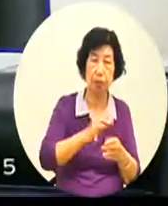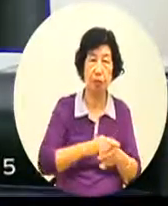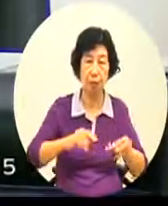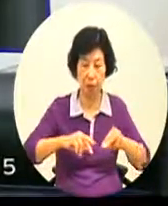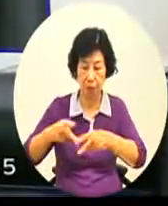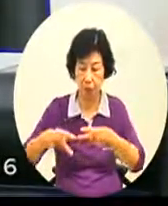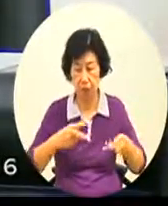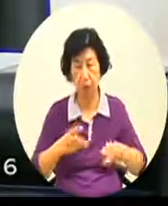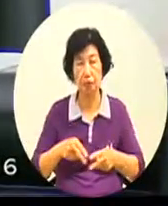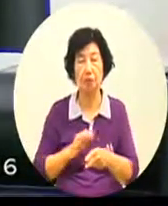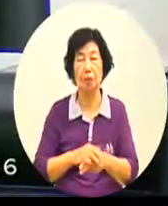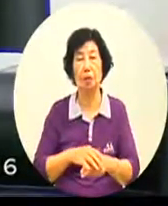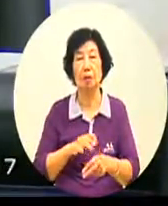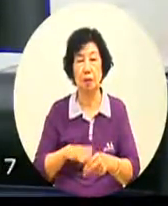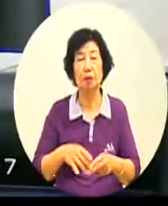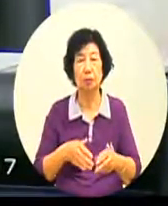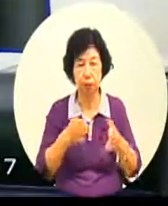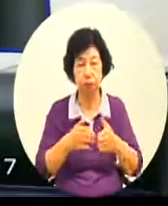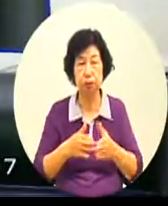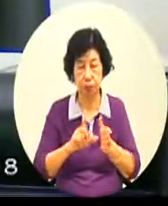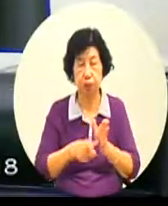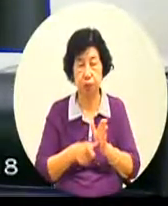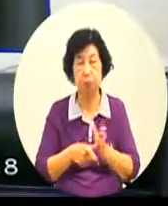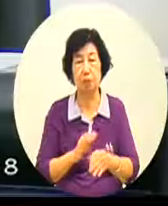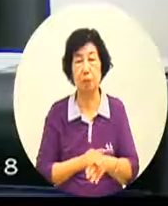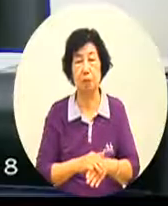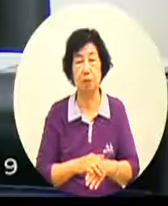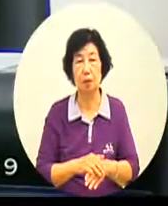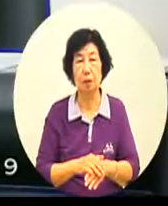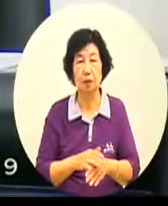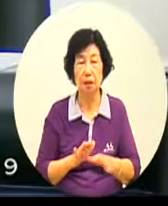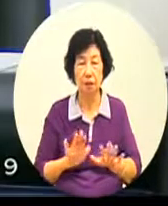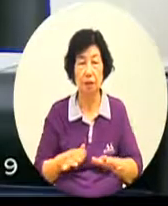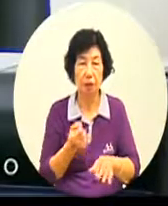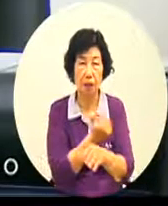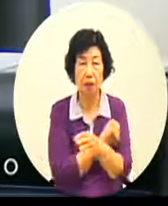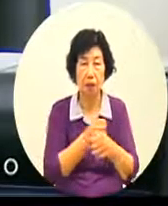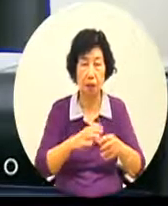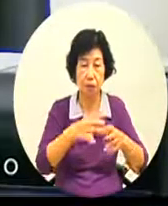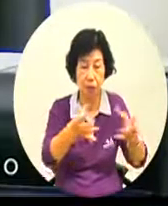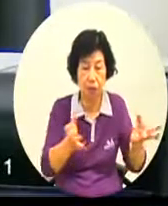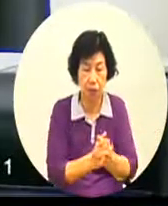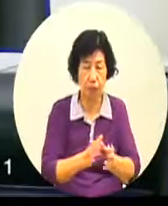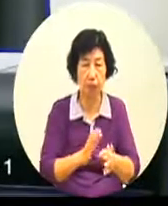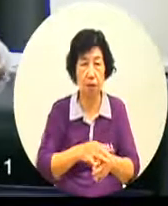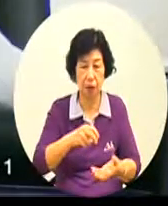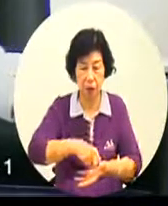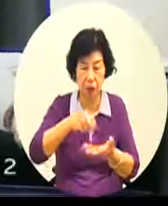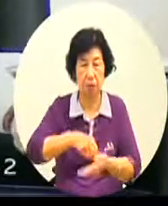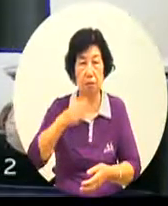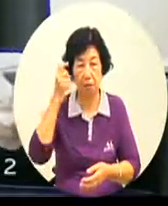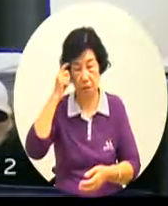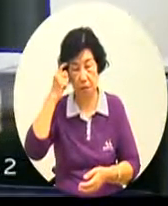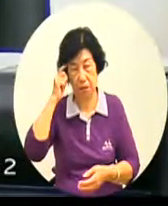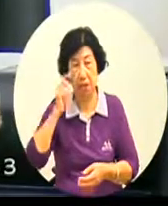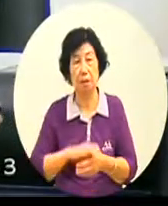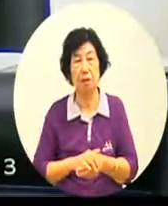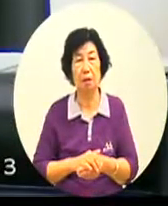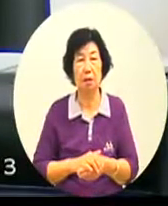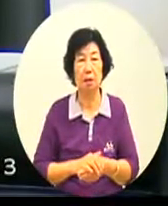等这个都是需要时间的。但劳团的建议也是很有道理啦，因为你左边跟我讲